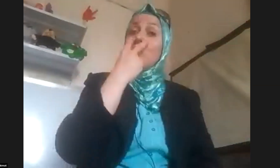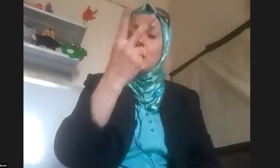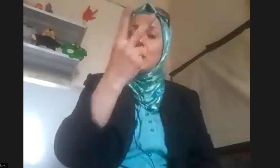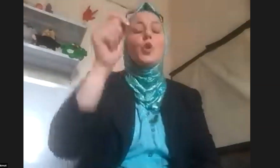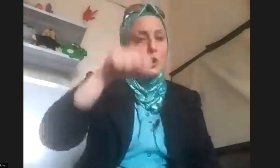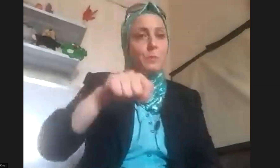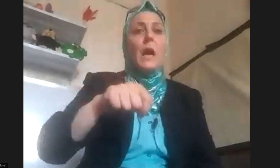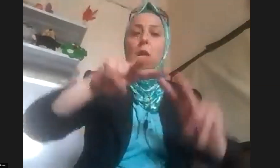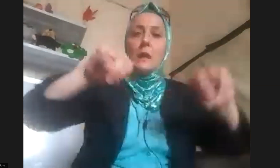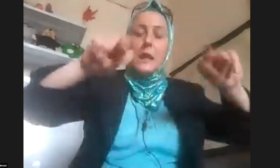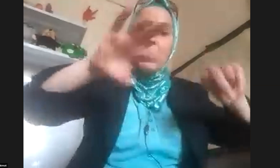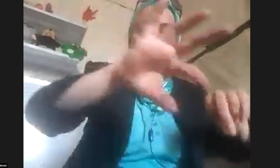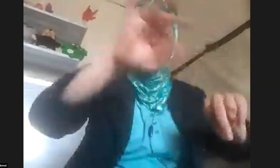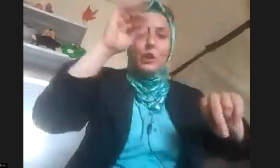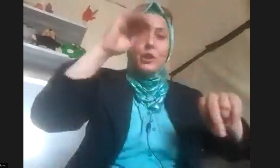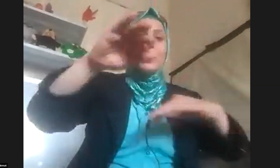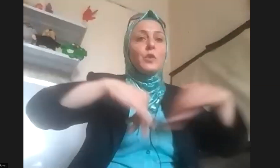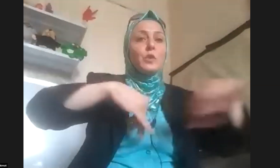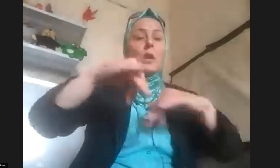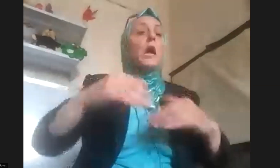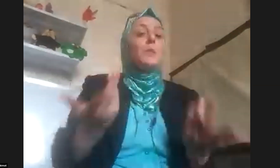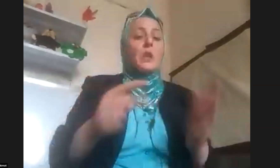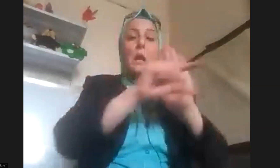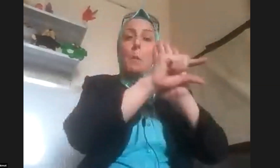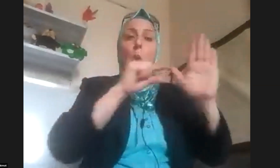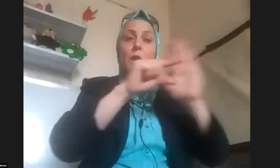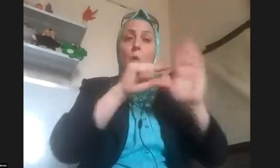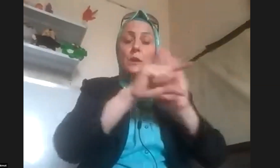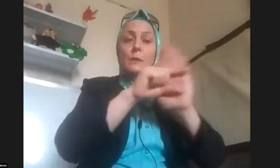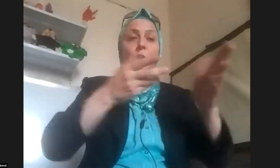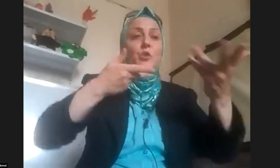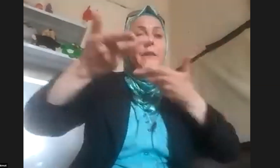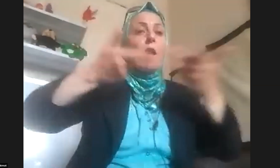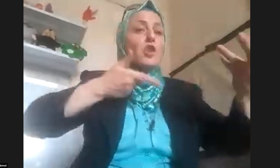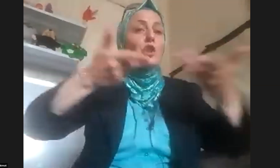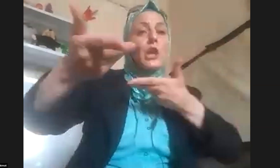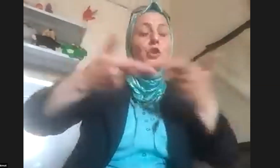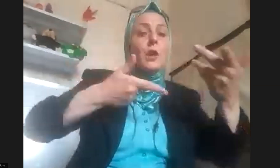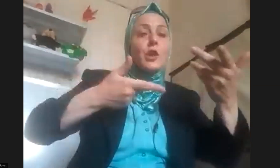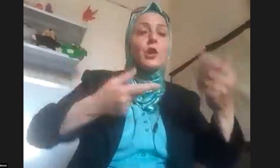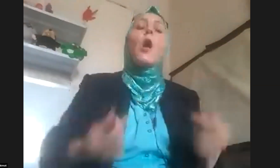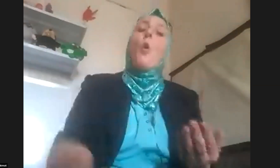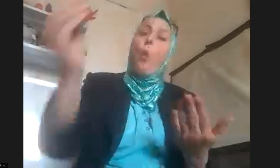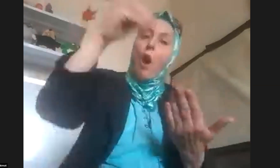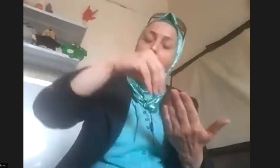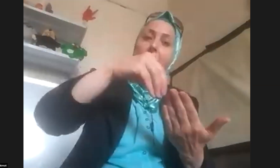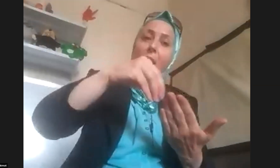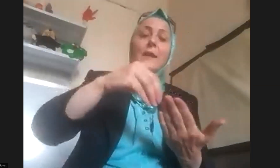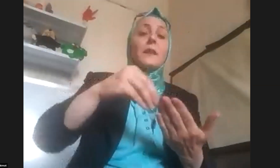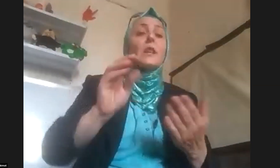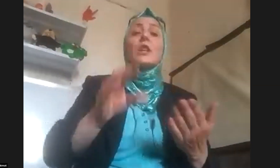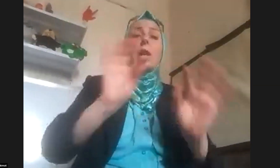المواضيع وأخذ ترتيبات عملية عليها، وكذلك مكونات المجتمع المدني التي لا